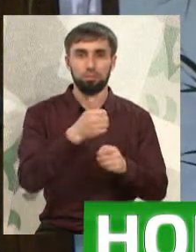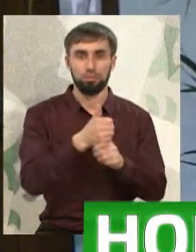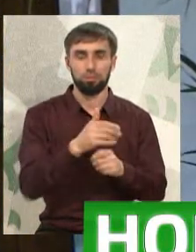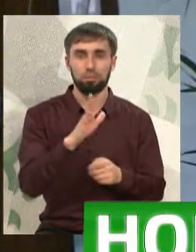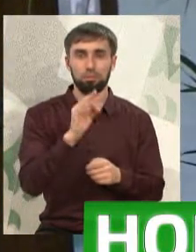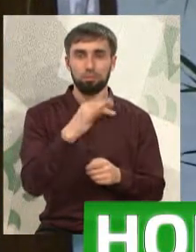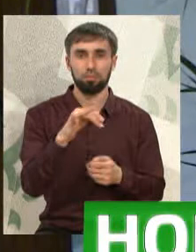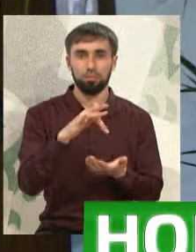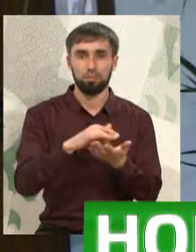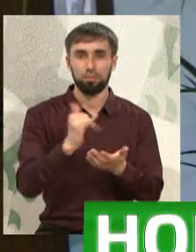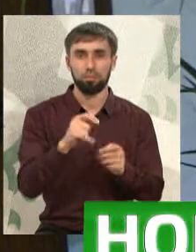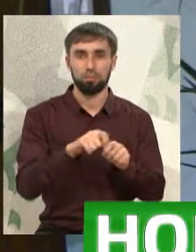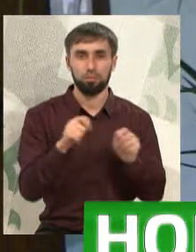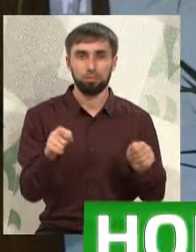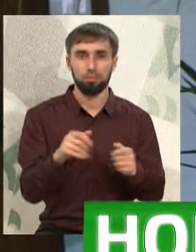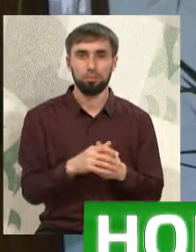Волонтерский центр сейчас уже открыт.